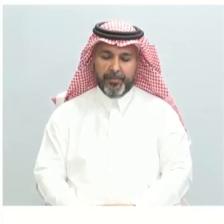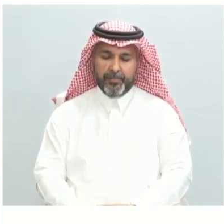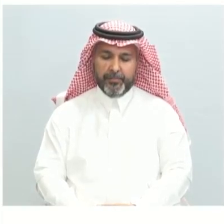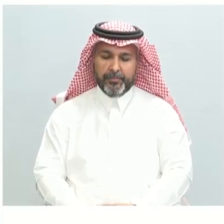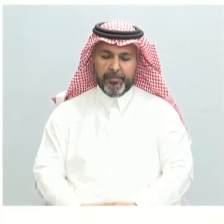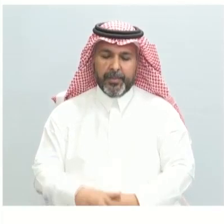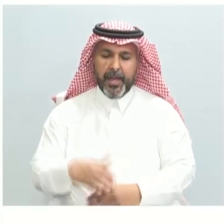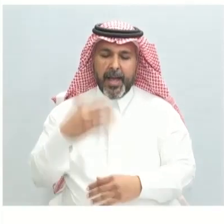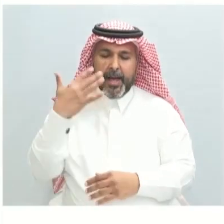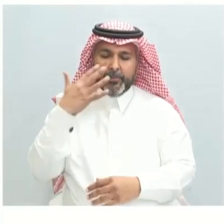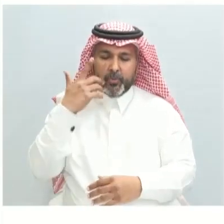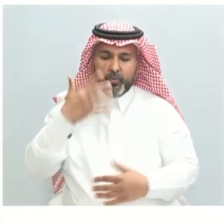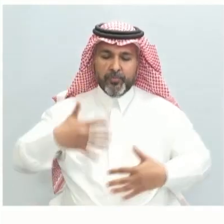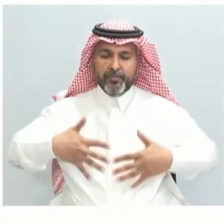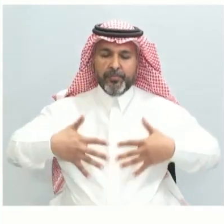خمسه